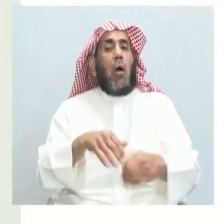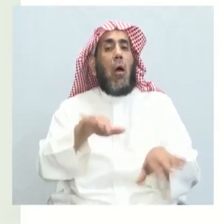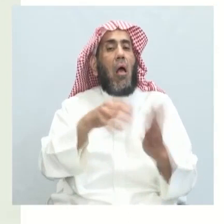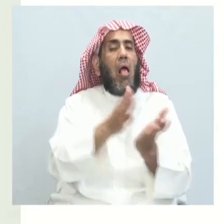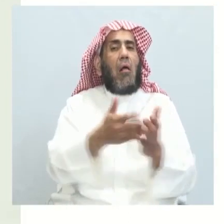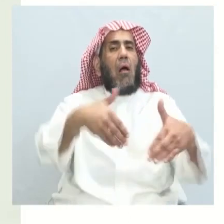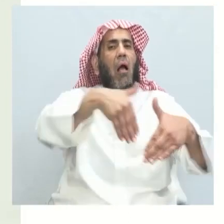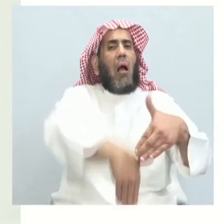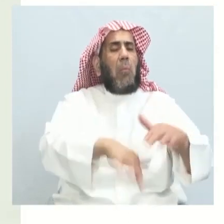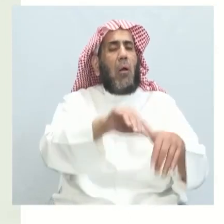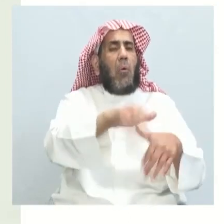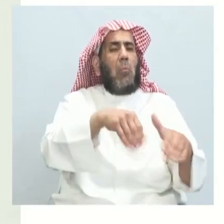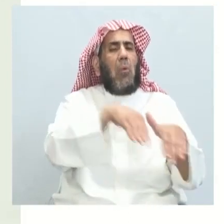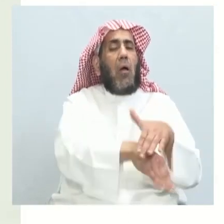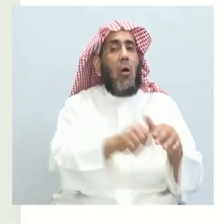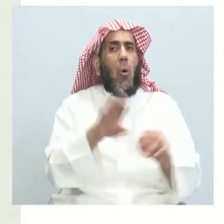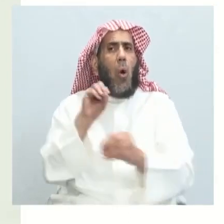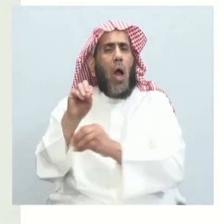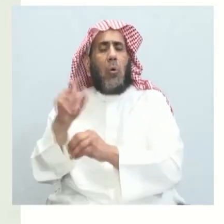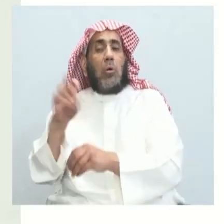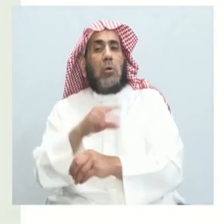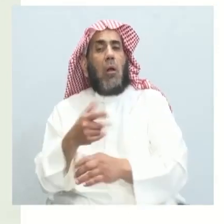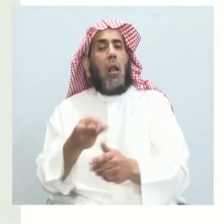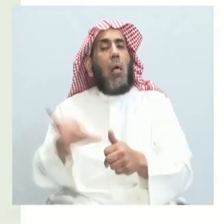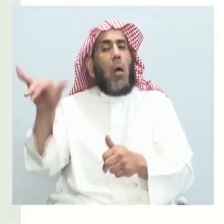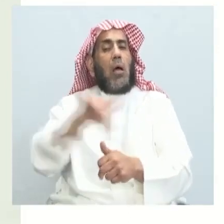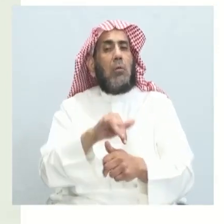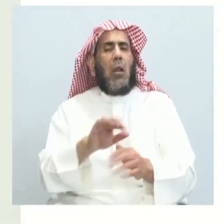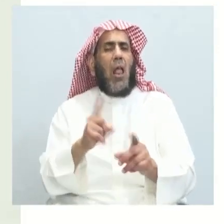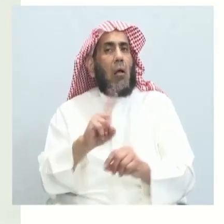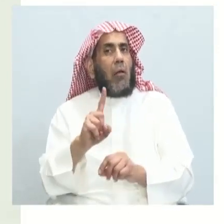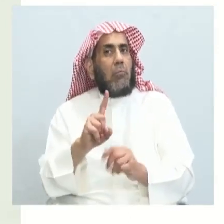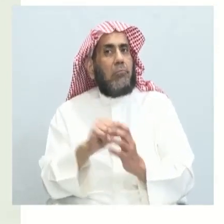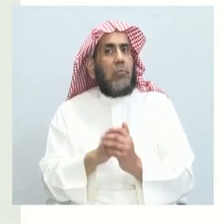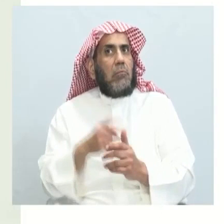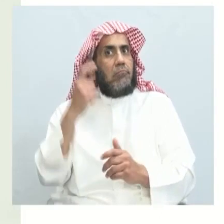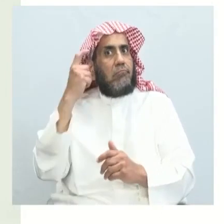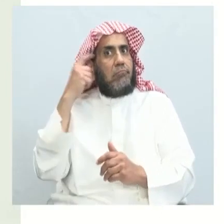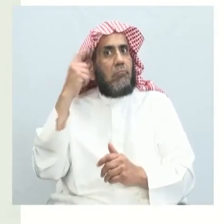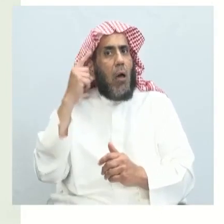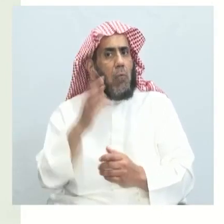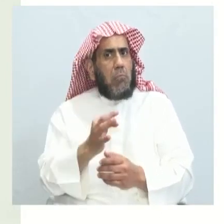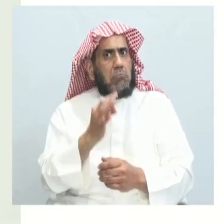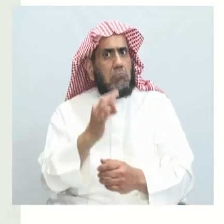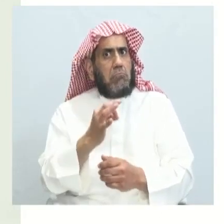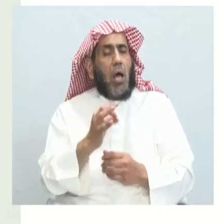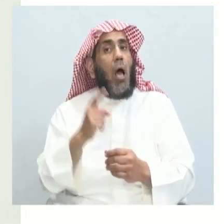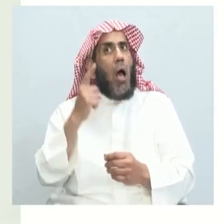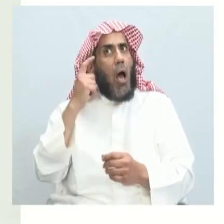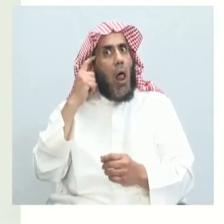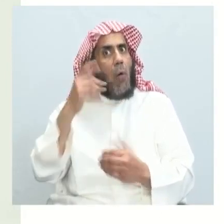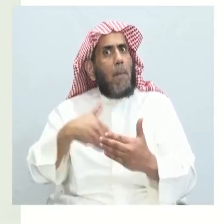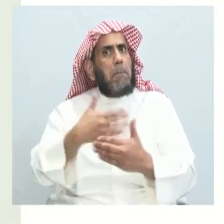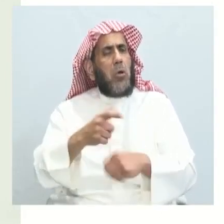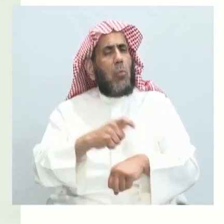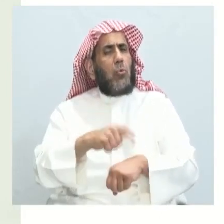قبرا واخبروا المرقش بذلك لما عاد ولكنه عرف الحقيقه عرف الحقيقه